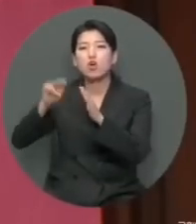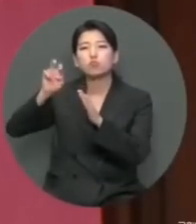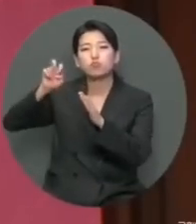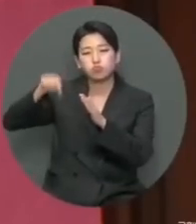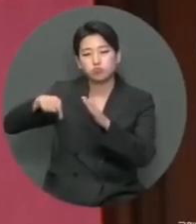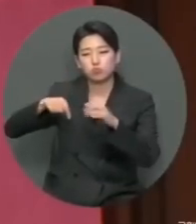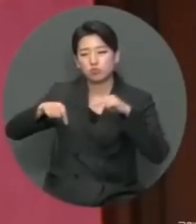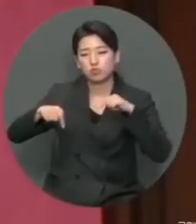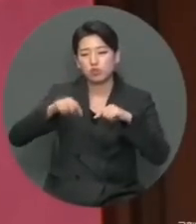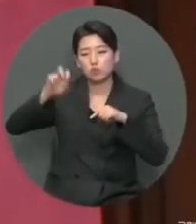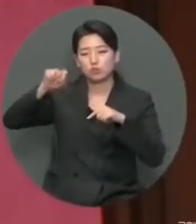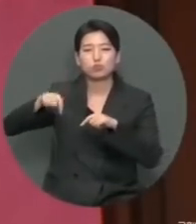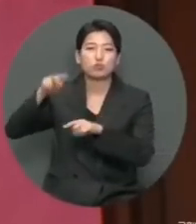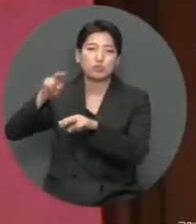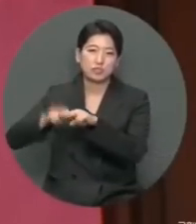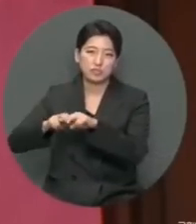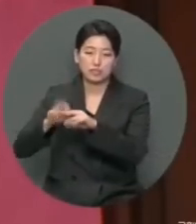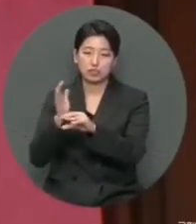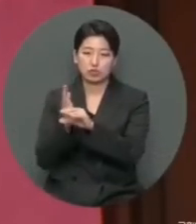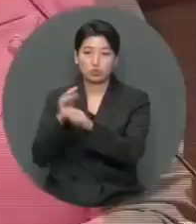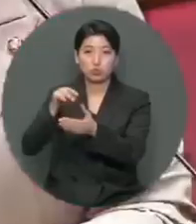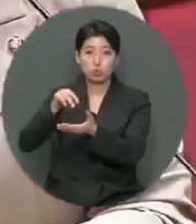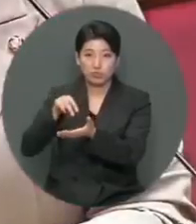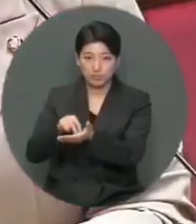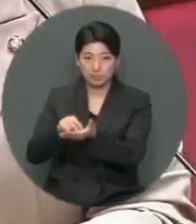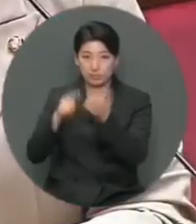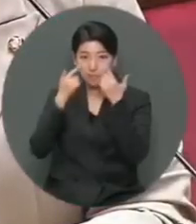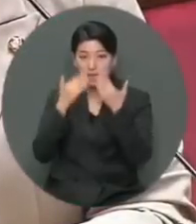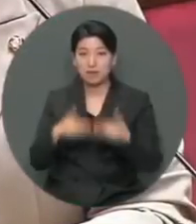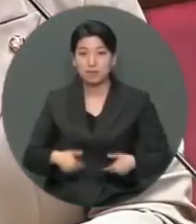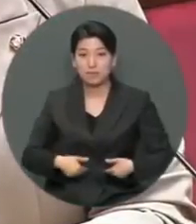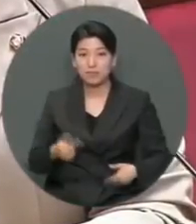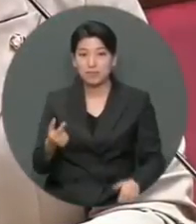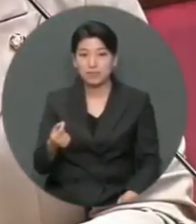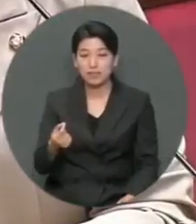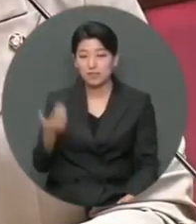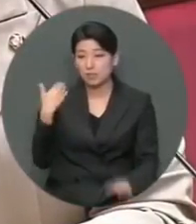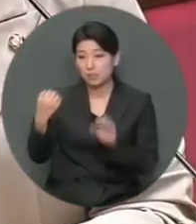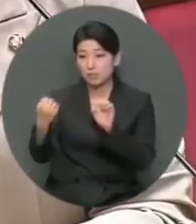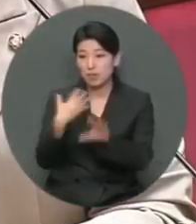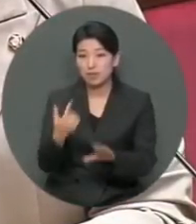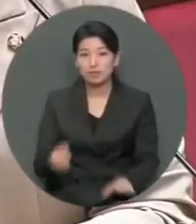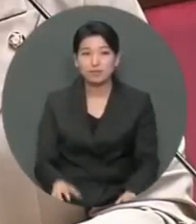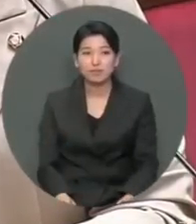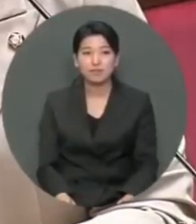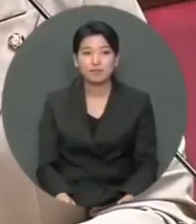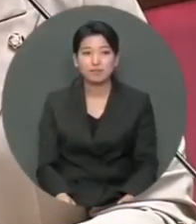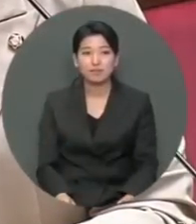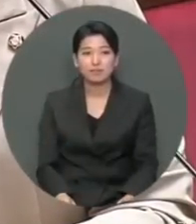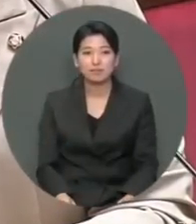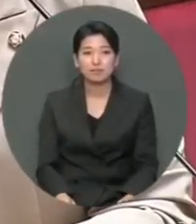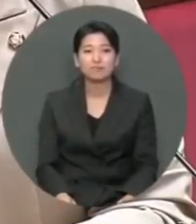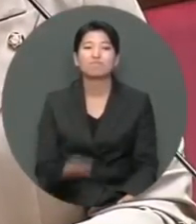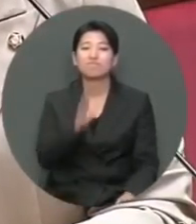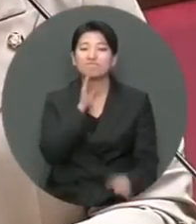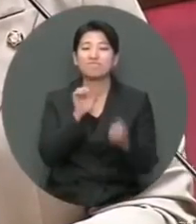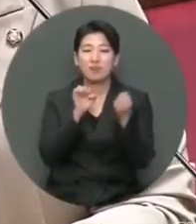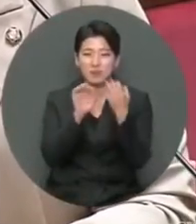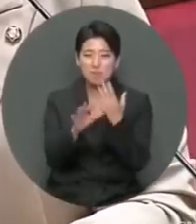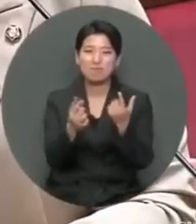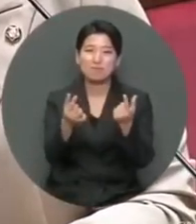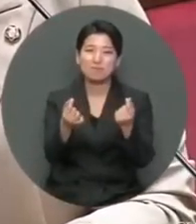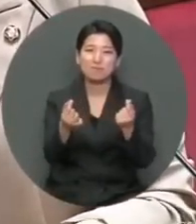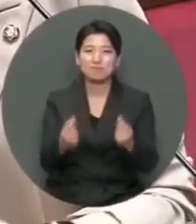정치적 중립 의무를 진다. 이렇게 답변을 하시더라고요. 맞습니까? 그게 뭐 정답으로 알고 있습니다.